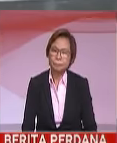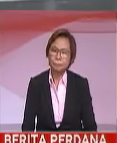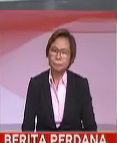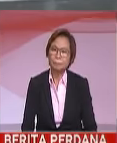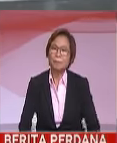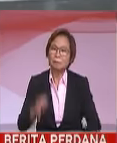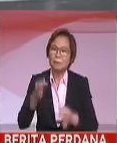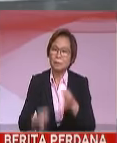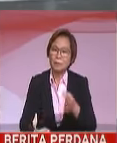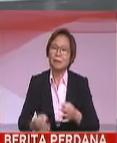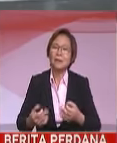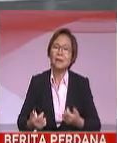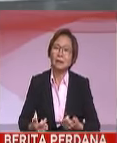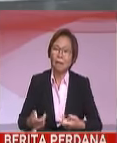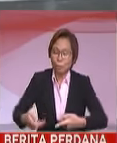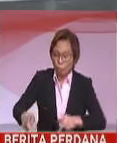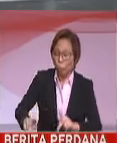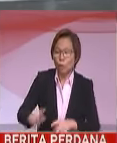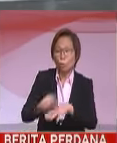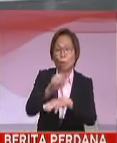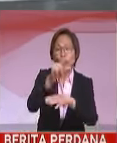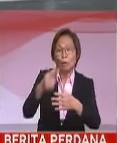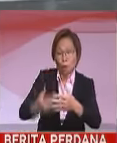Jika ada kegunaan tu, saya akan guna untuk